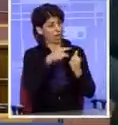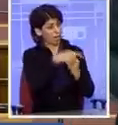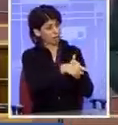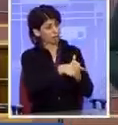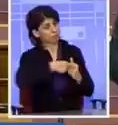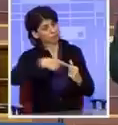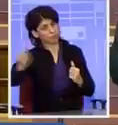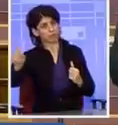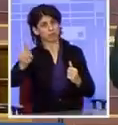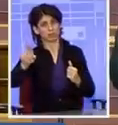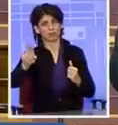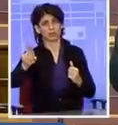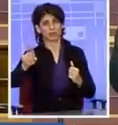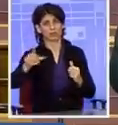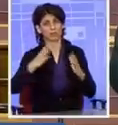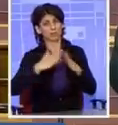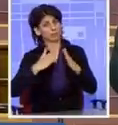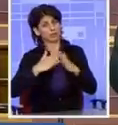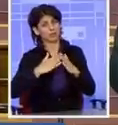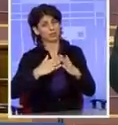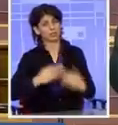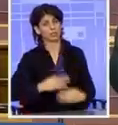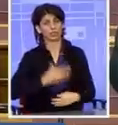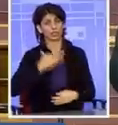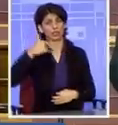κανείς σπίτι τον κύριο Γεωργίου?